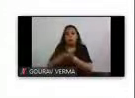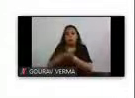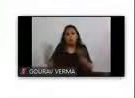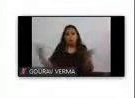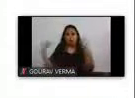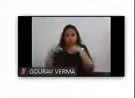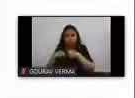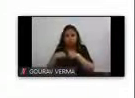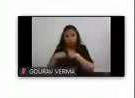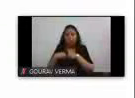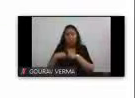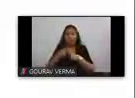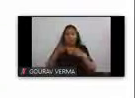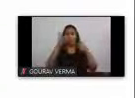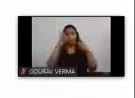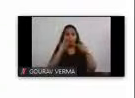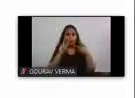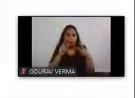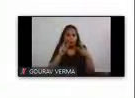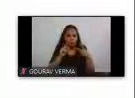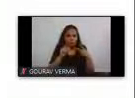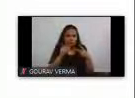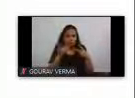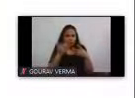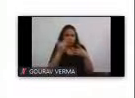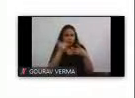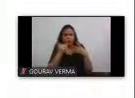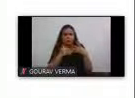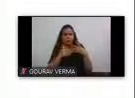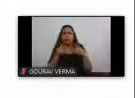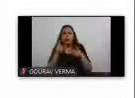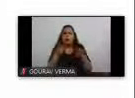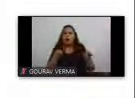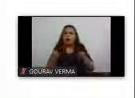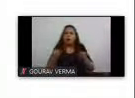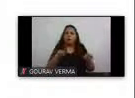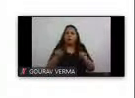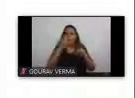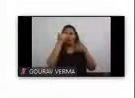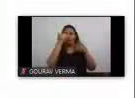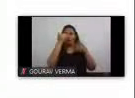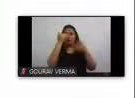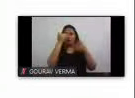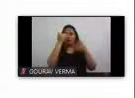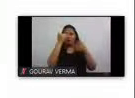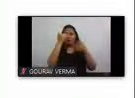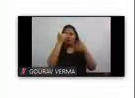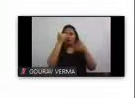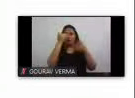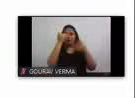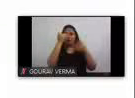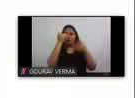environment, this is very important. Whether familiar है या unfamiliar जगह पे आप ये